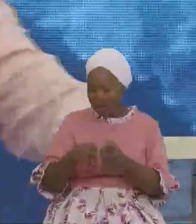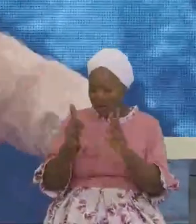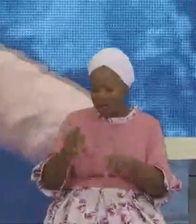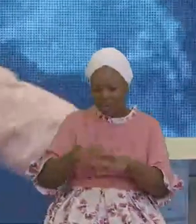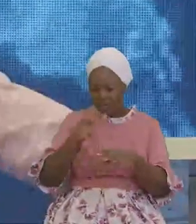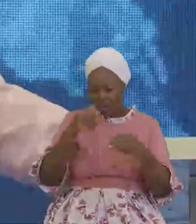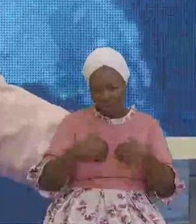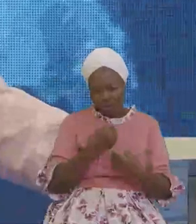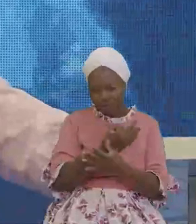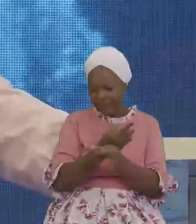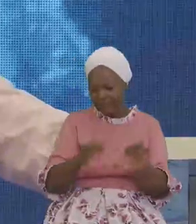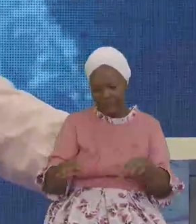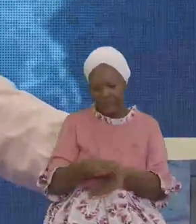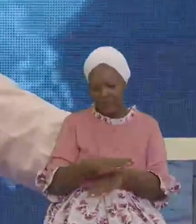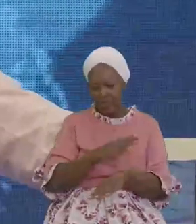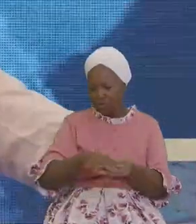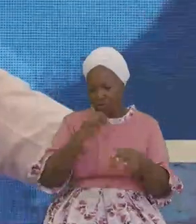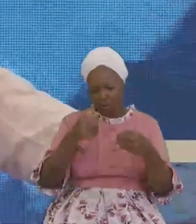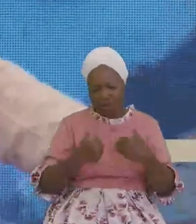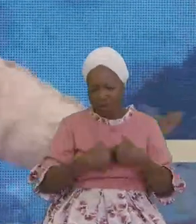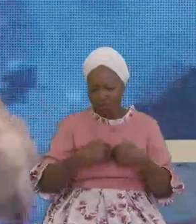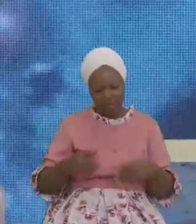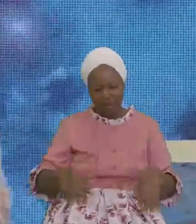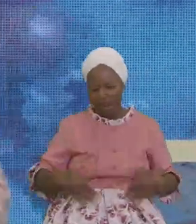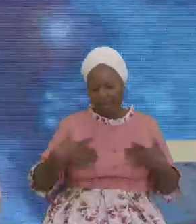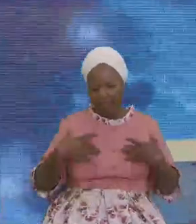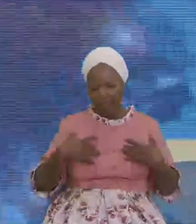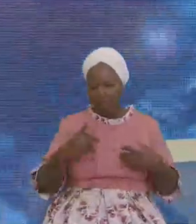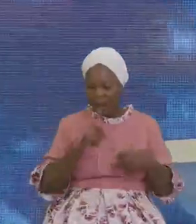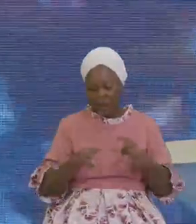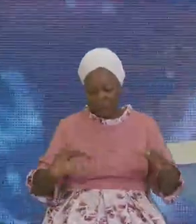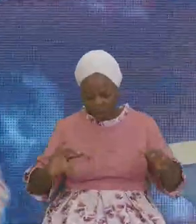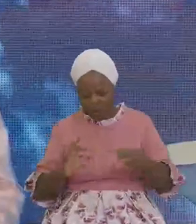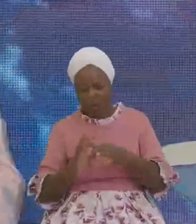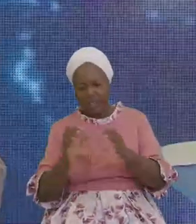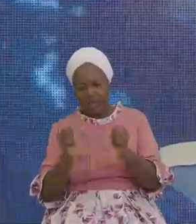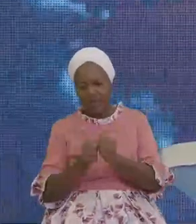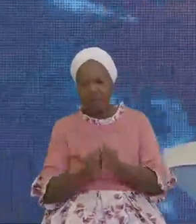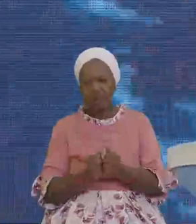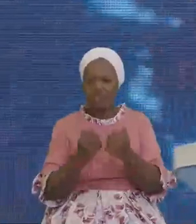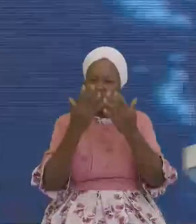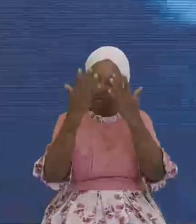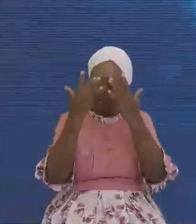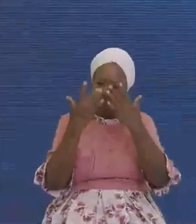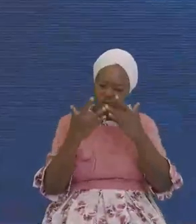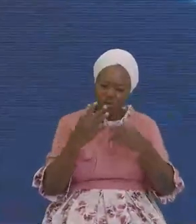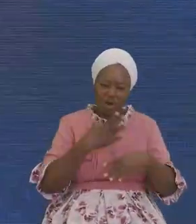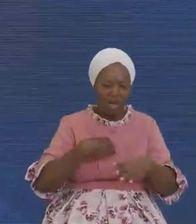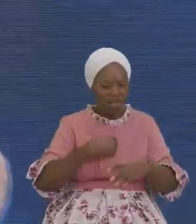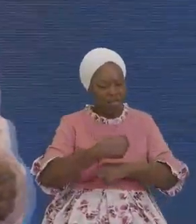Il est connecté à la mort, au chagrin et à la souffrance.